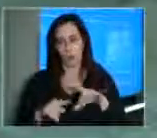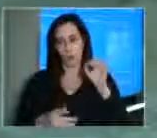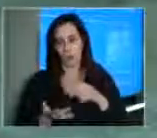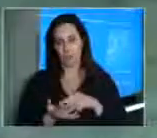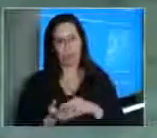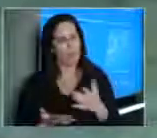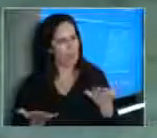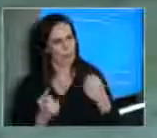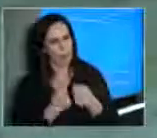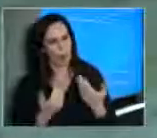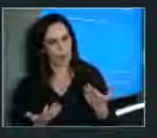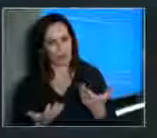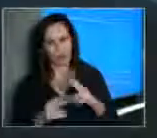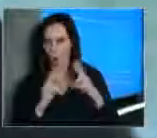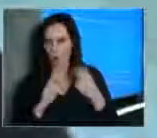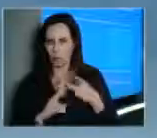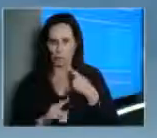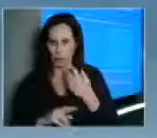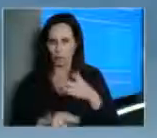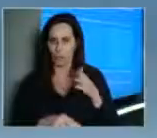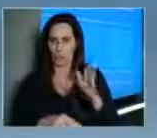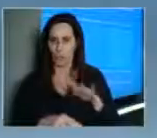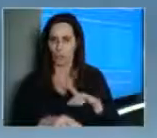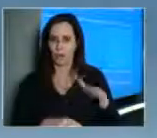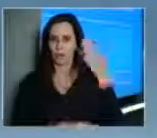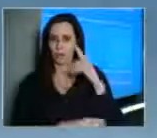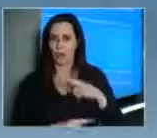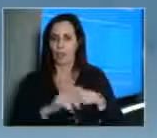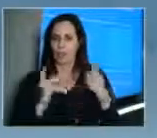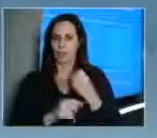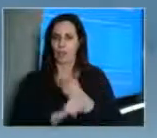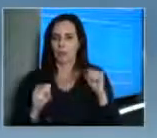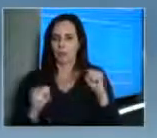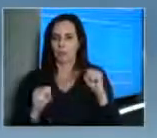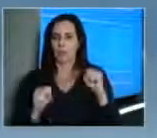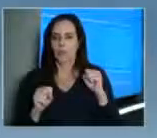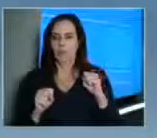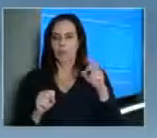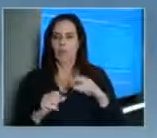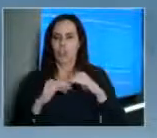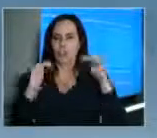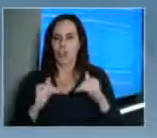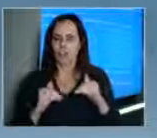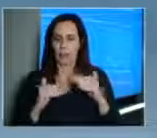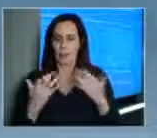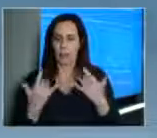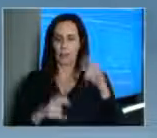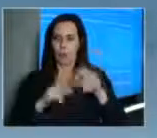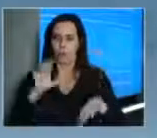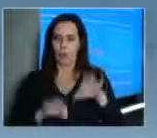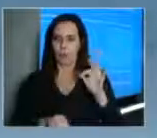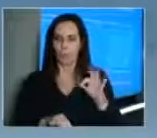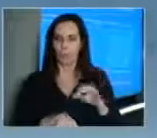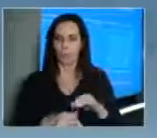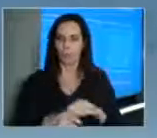בין היתר אולי... ואיך מתמודדים עם זה בעולם? הזכרת שגם במדינות אחרות, דמוקרטיות, יש ירידה בשיעור אחוז ההצבעה?